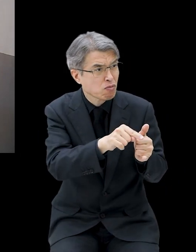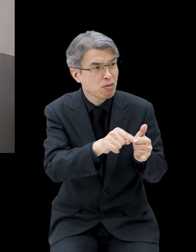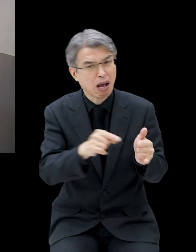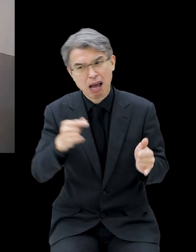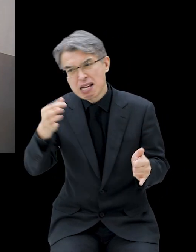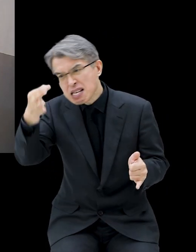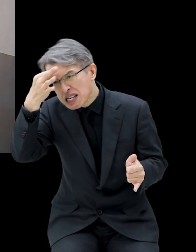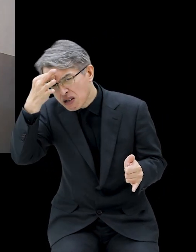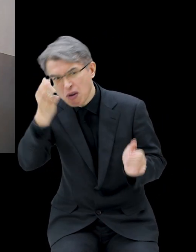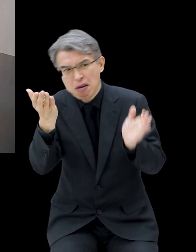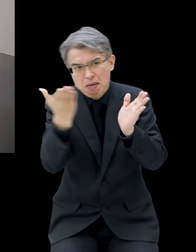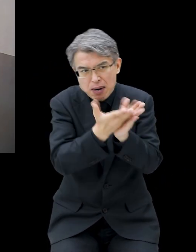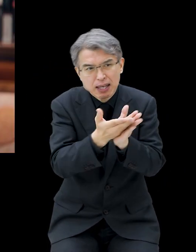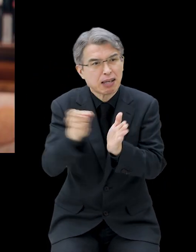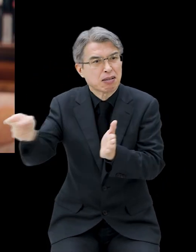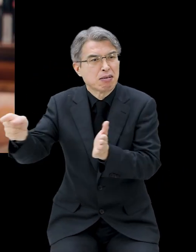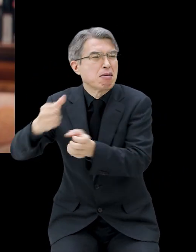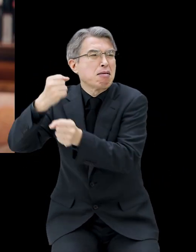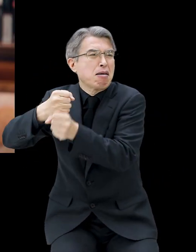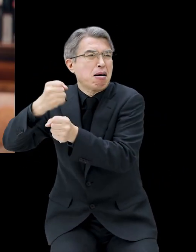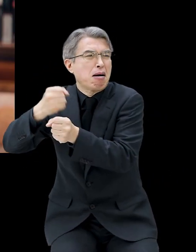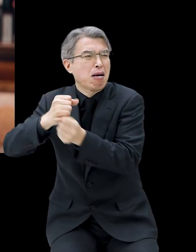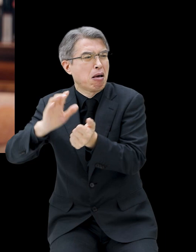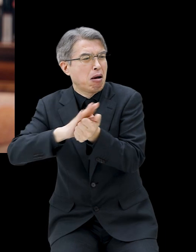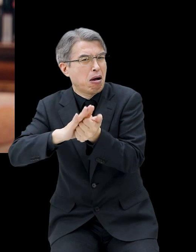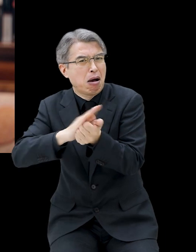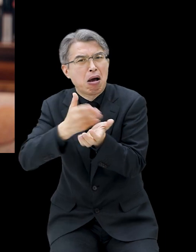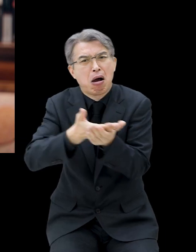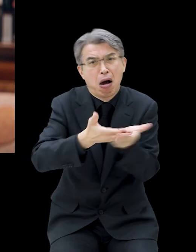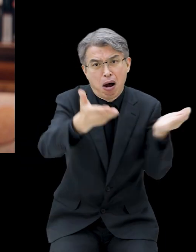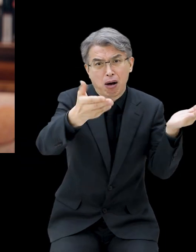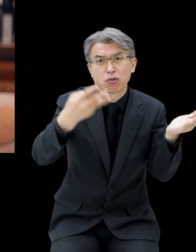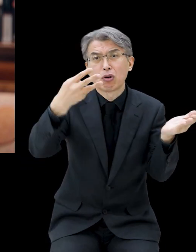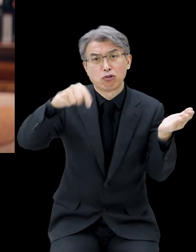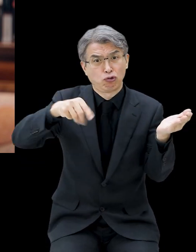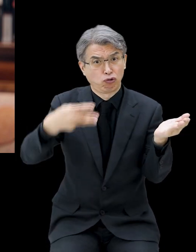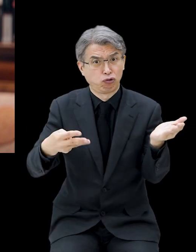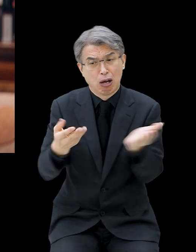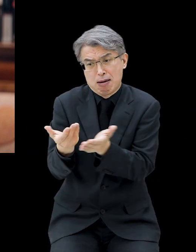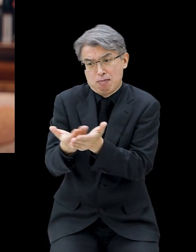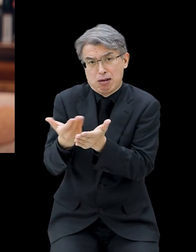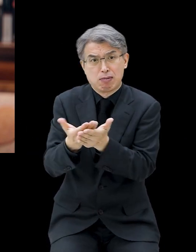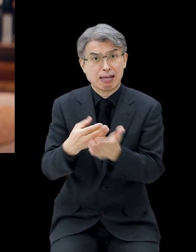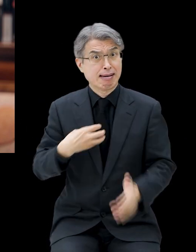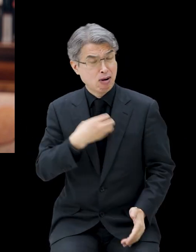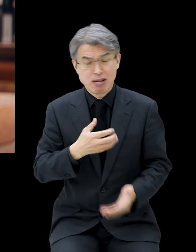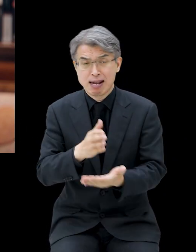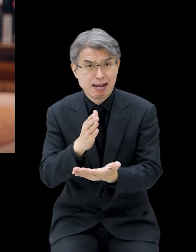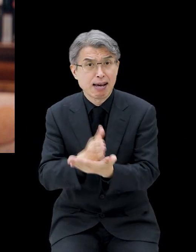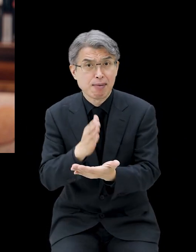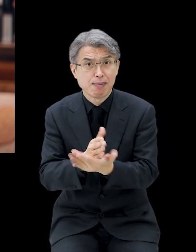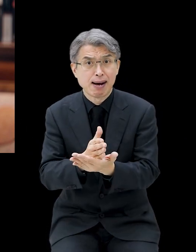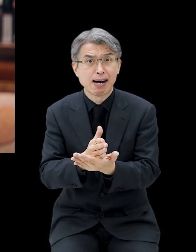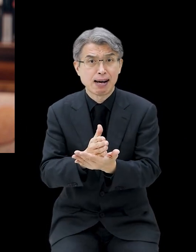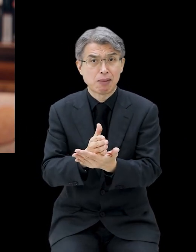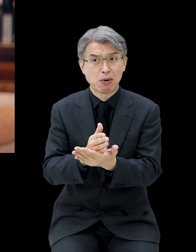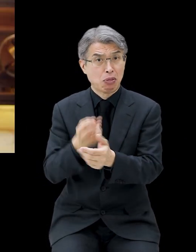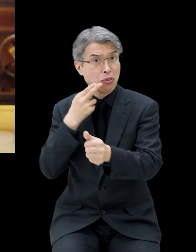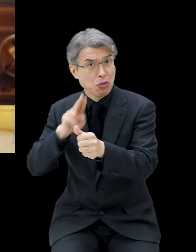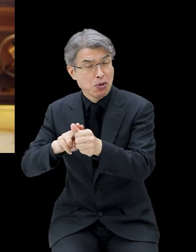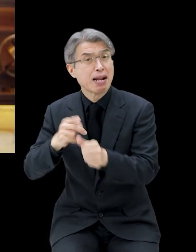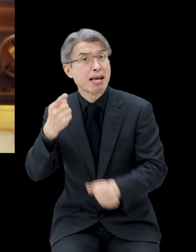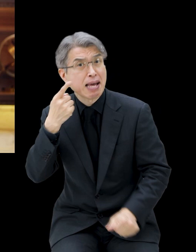기능들을 만들어주고 있고 그다음에 개발 툴들도 점점 발전하고 있으니까 걱정하지 마시고